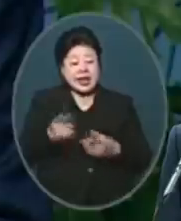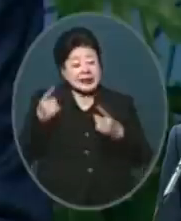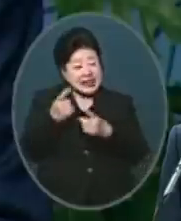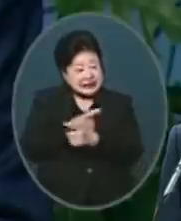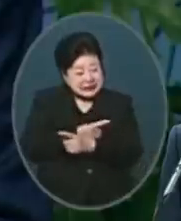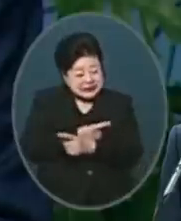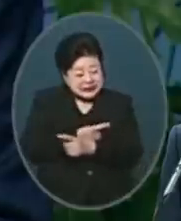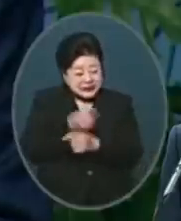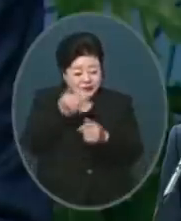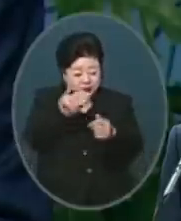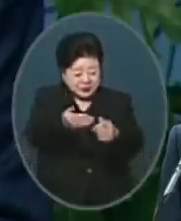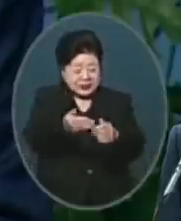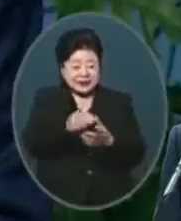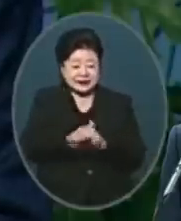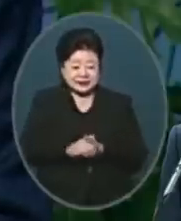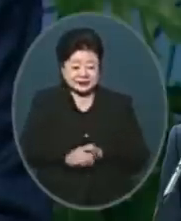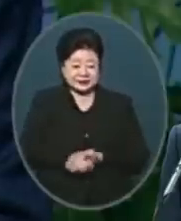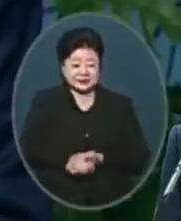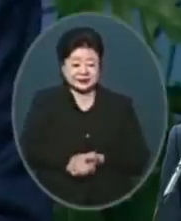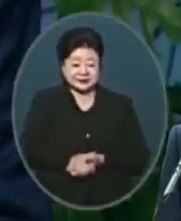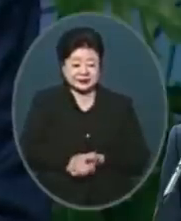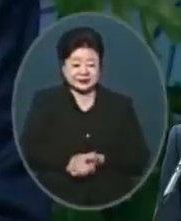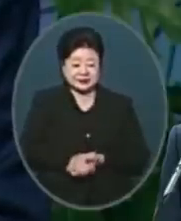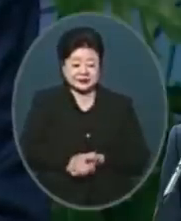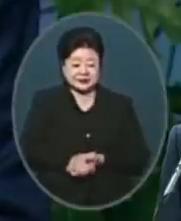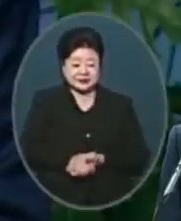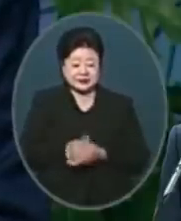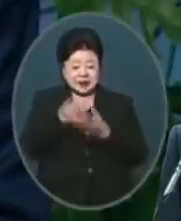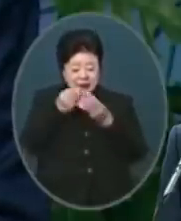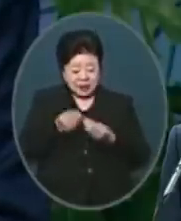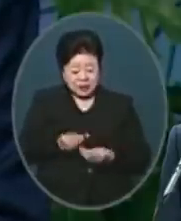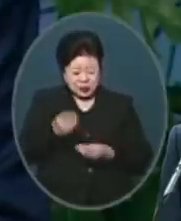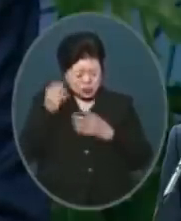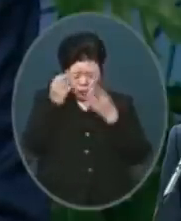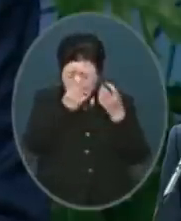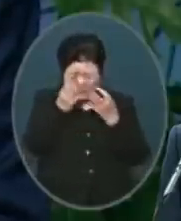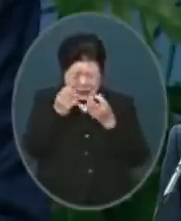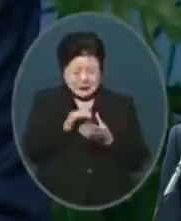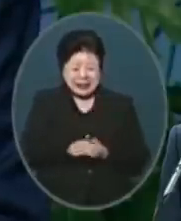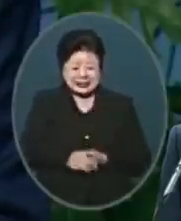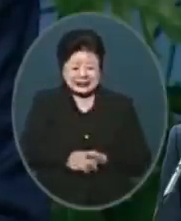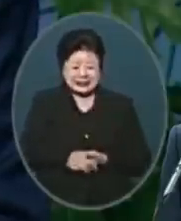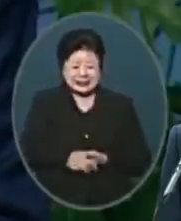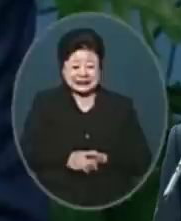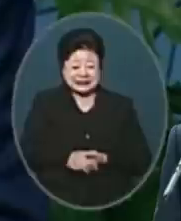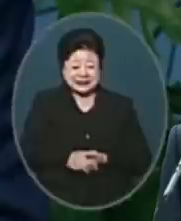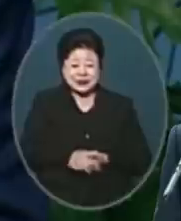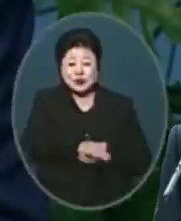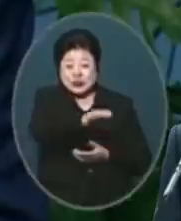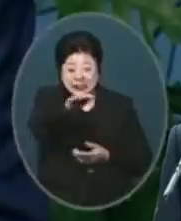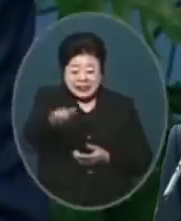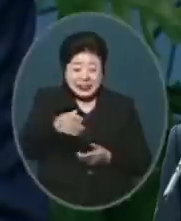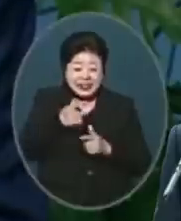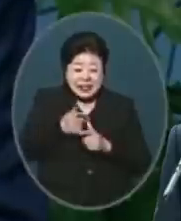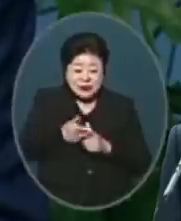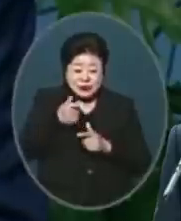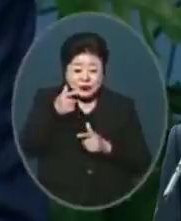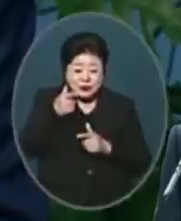대신으로 주는 것이라는 것입니다. 내용이 좀 복잡하지만은요. 우리